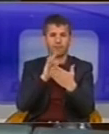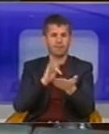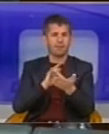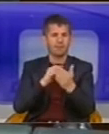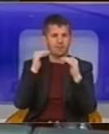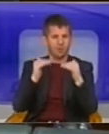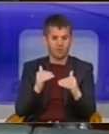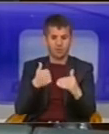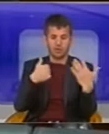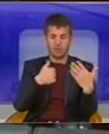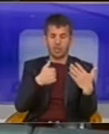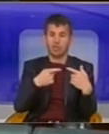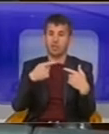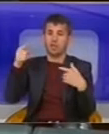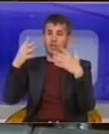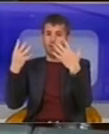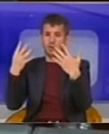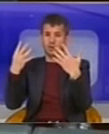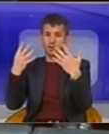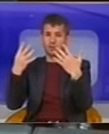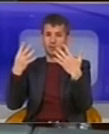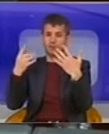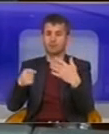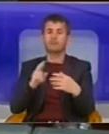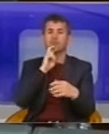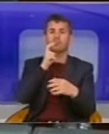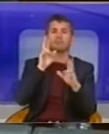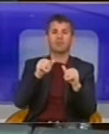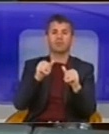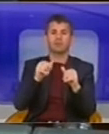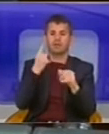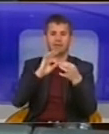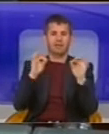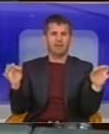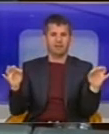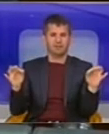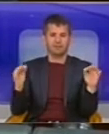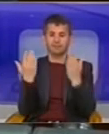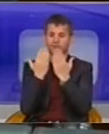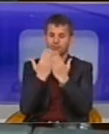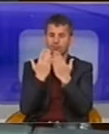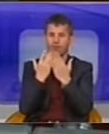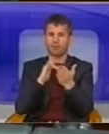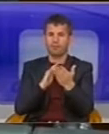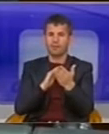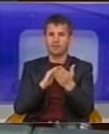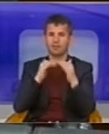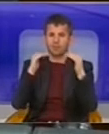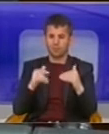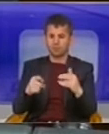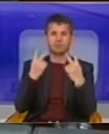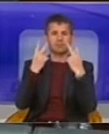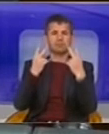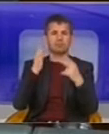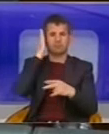nga klasa e 6 deri të 9, përmendet vetëm me këtë fjali. Arsimi i mesëm i ullë do tjetë bazë për